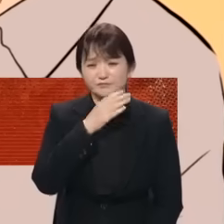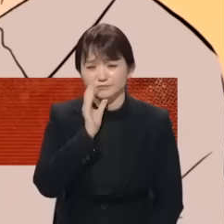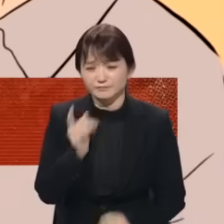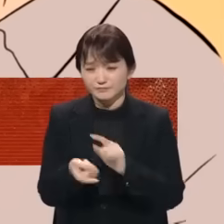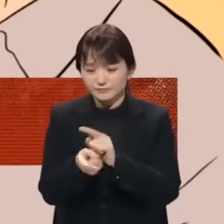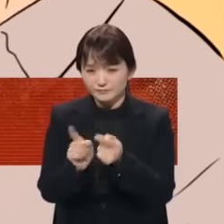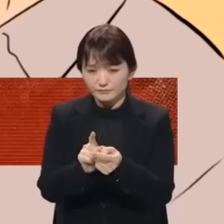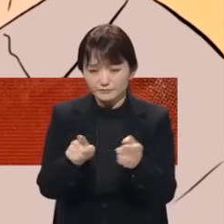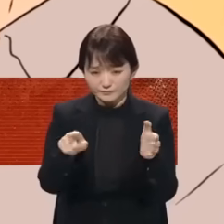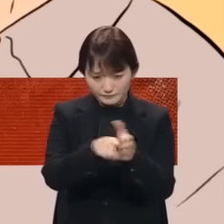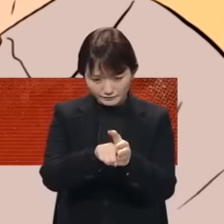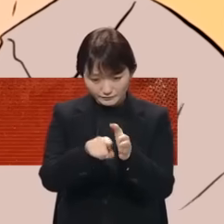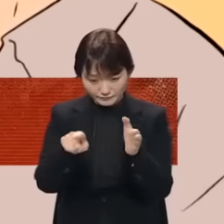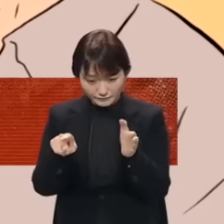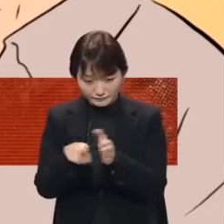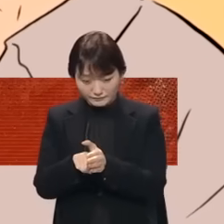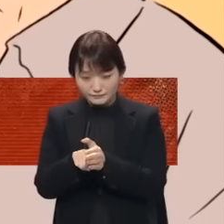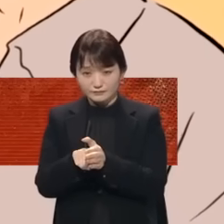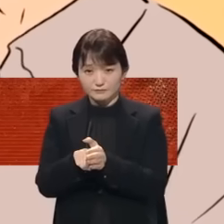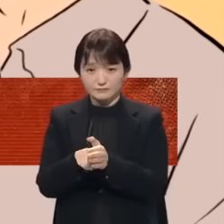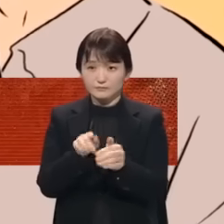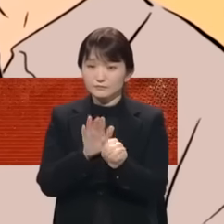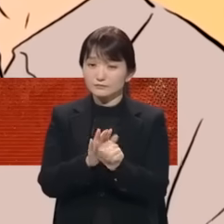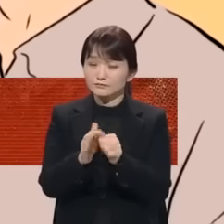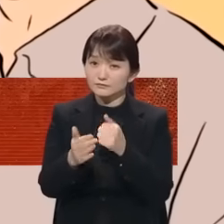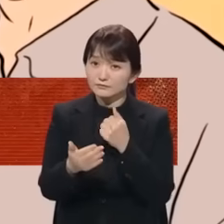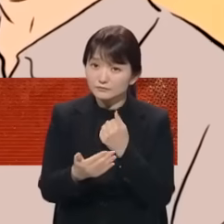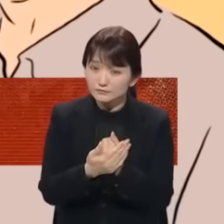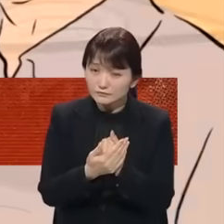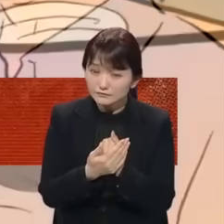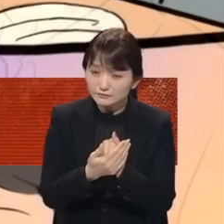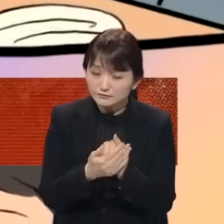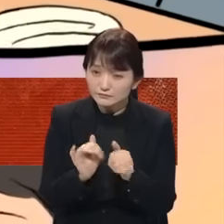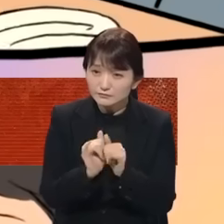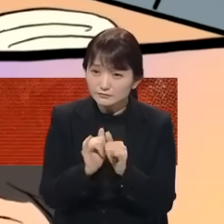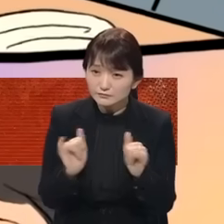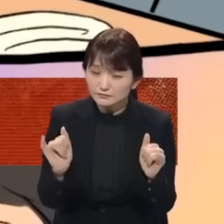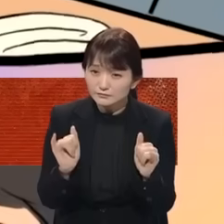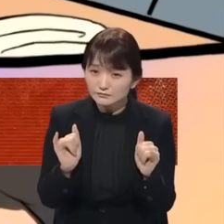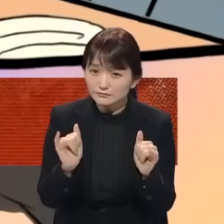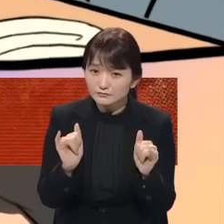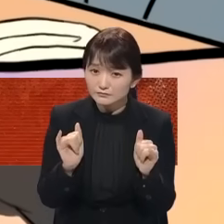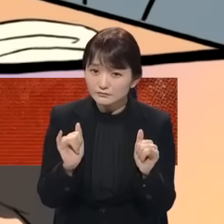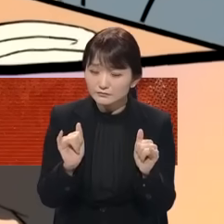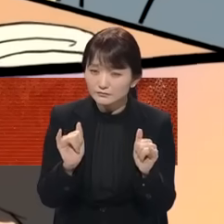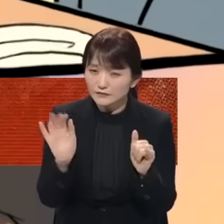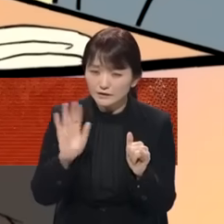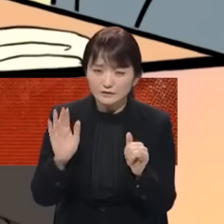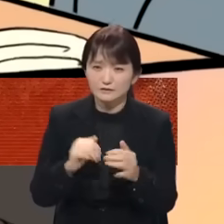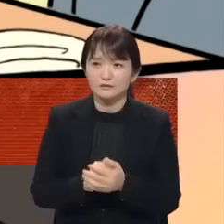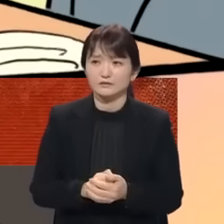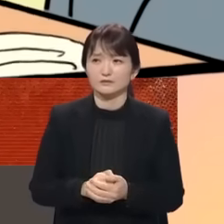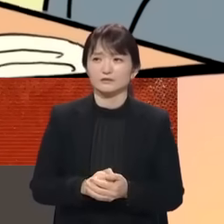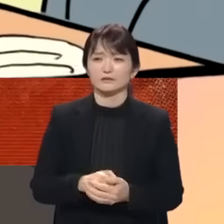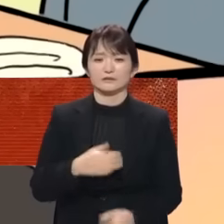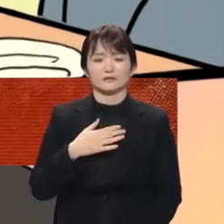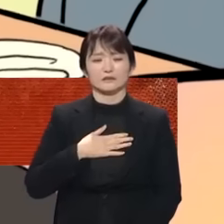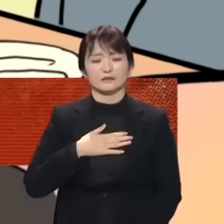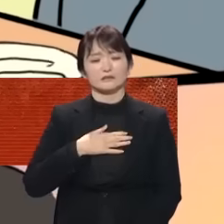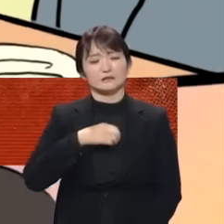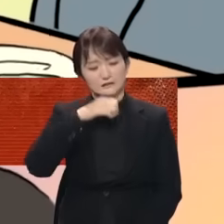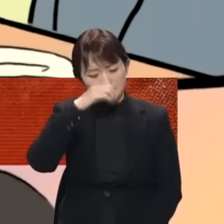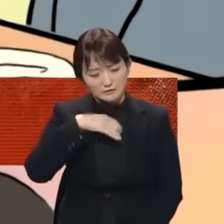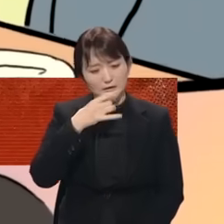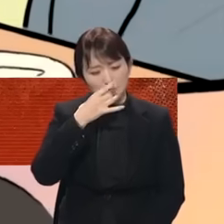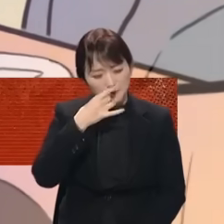의지하고 기댈 수 있어서 정말 그런 상대가 돼줄 수 있을 것 같았는데 그게 아니라 난 정말 반만 하러 왔구나 이런 생각이